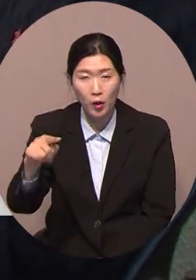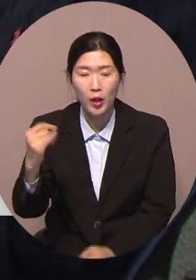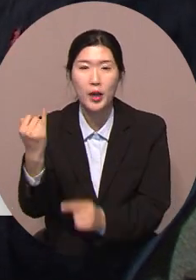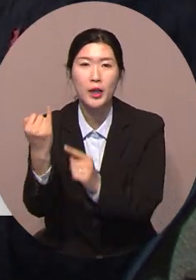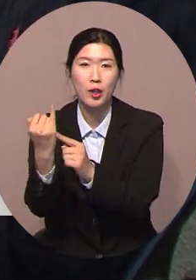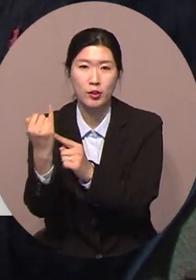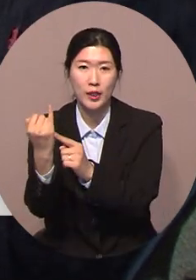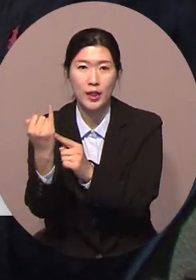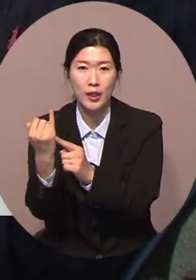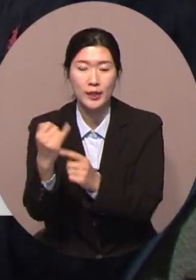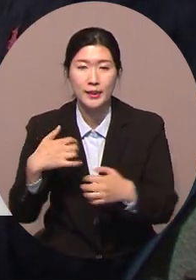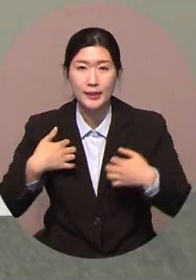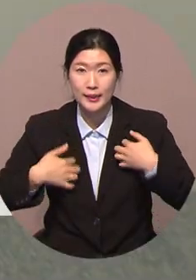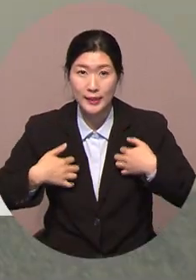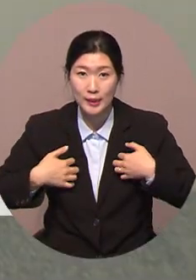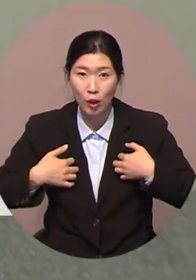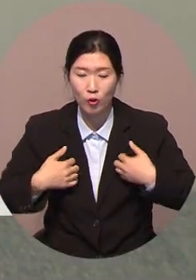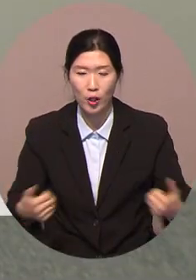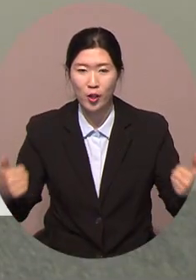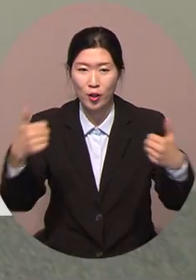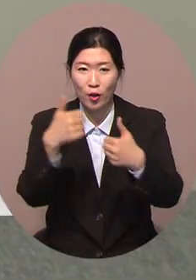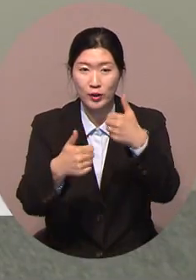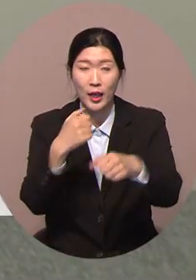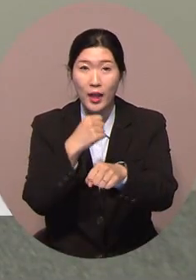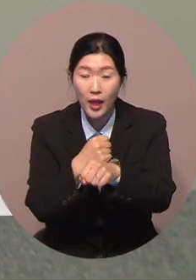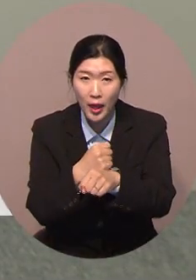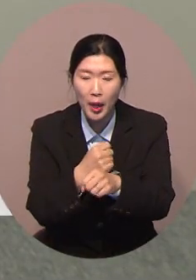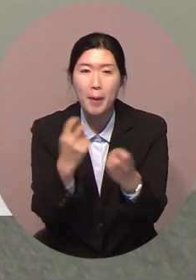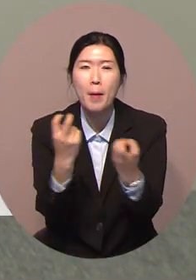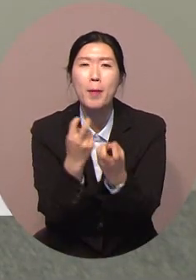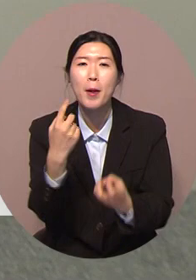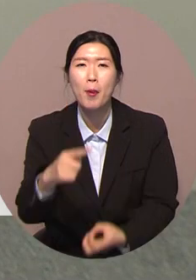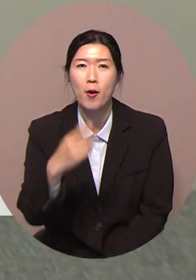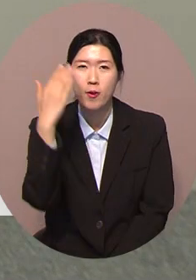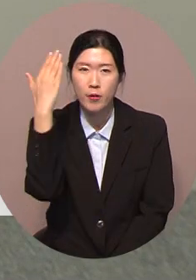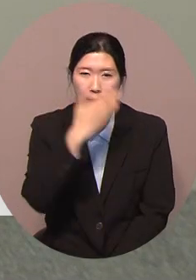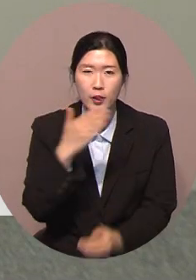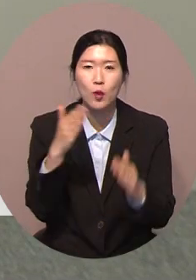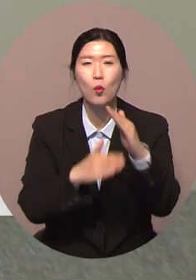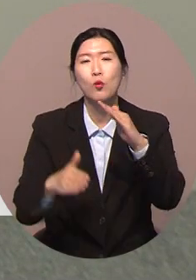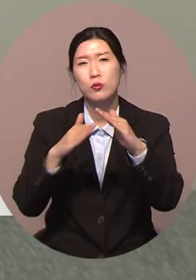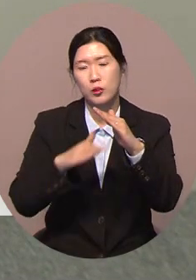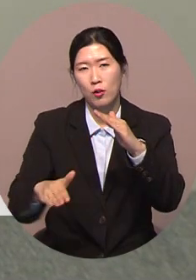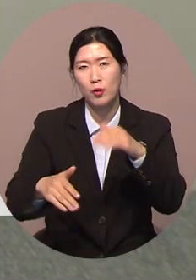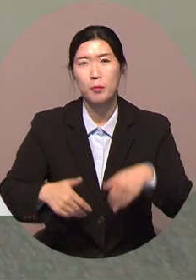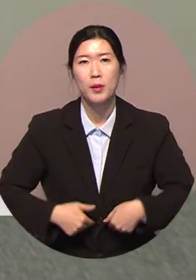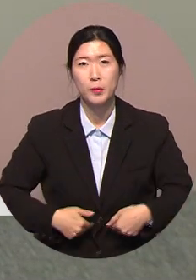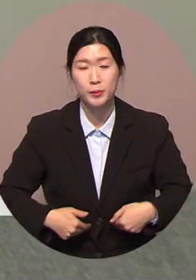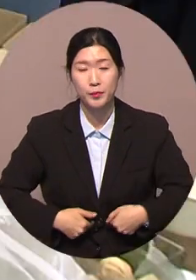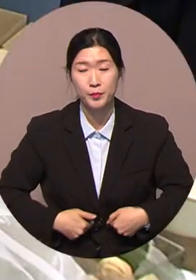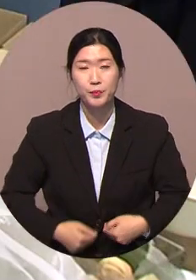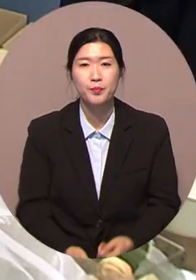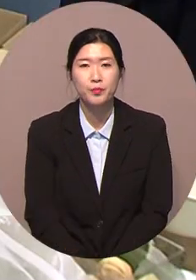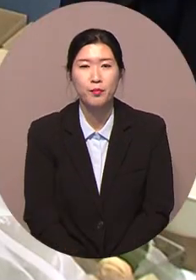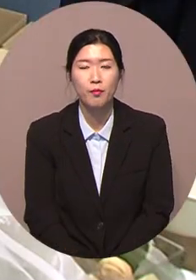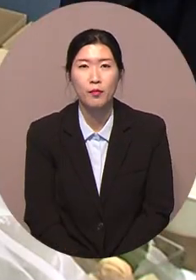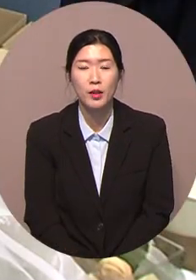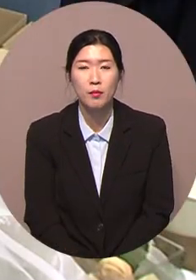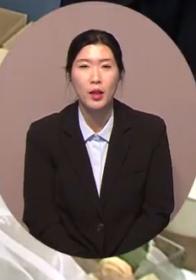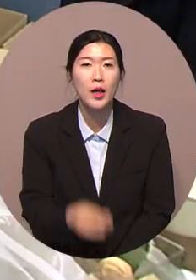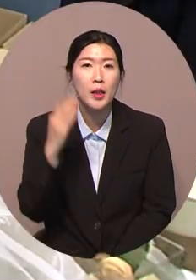말한 즐거운 경쟁이 되려면 깨끗하고 공정한 과정이 있어야 한다고 덧붙였습니다 박은 또